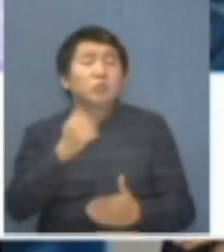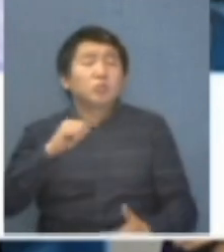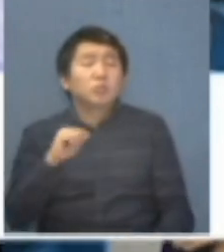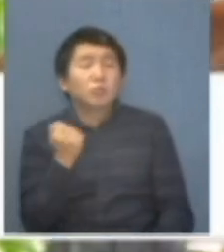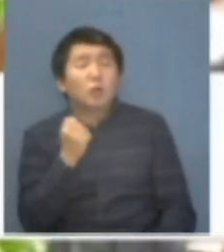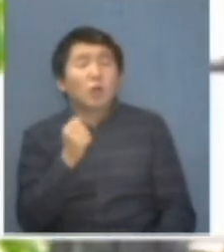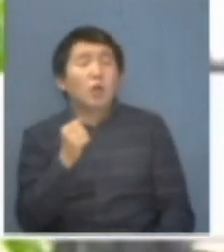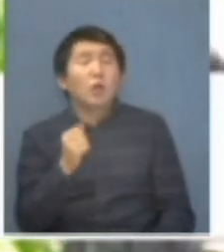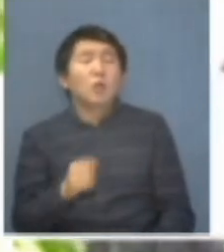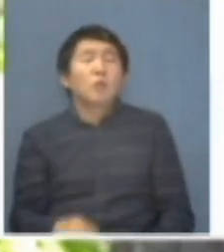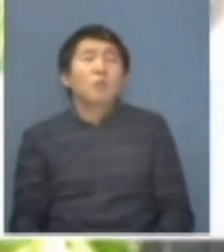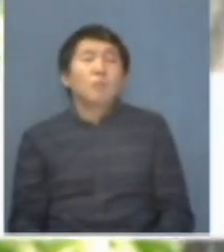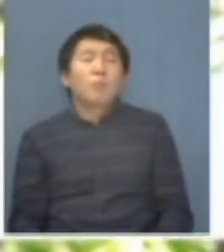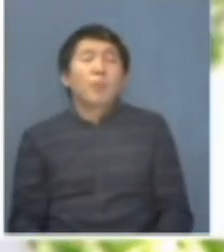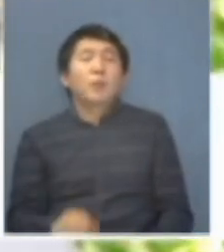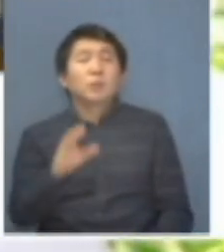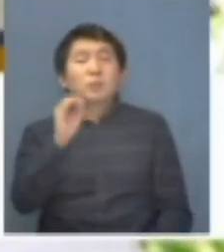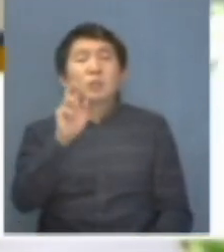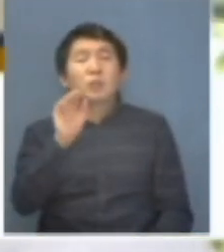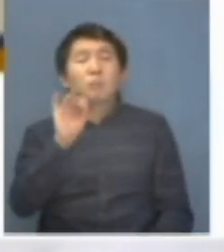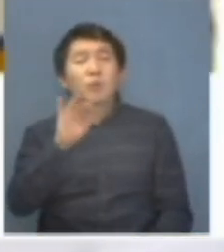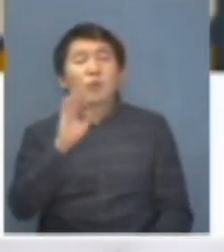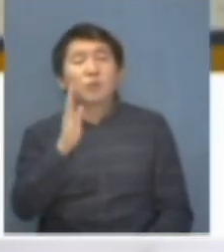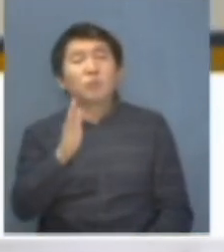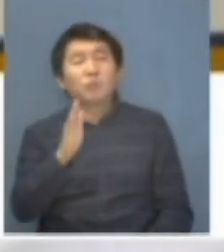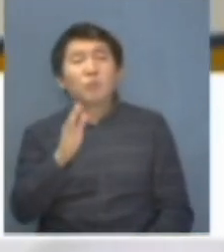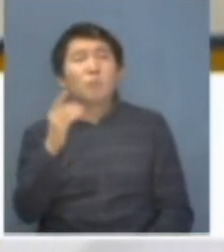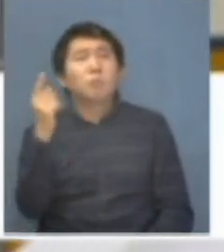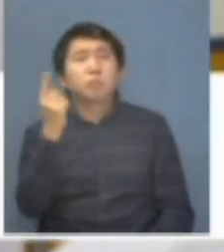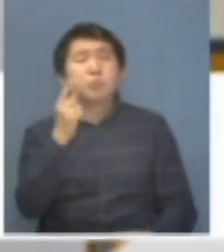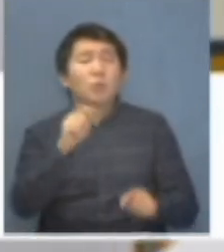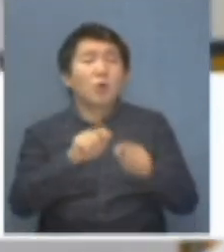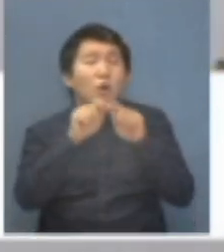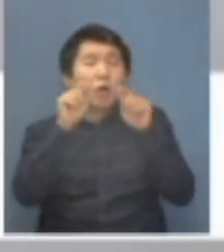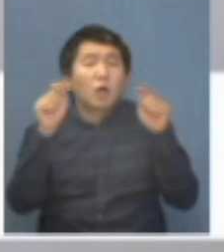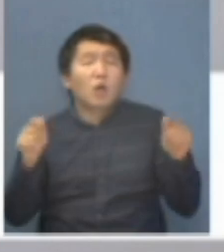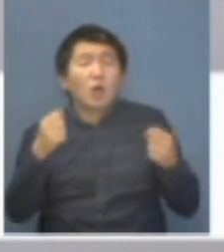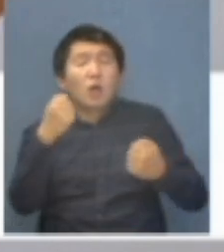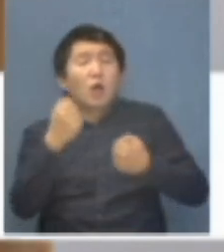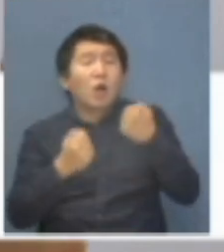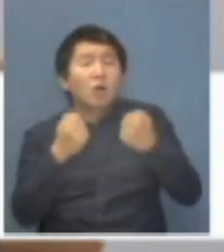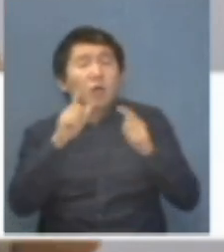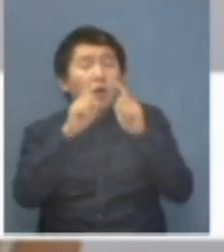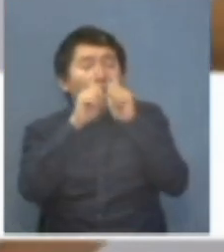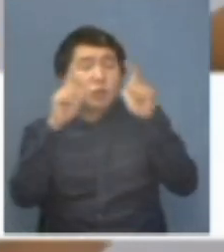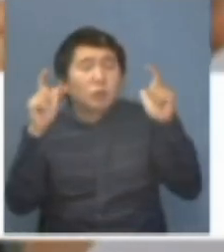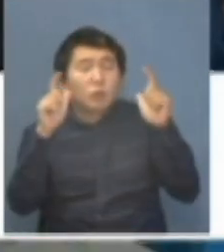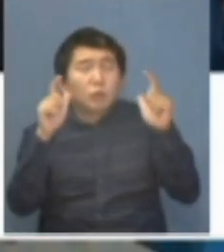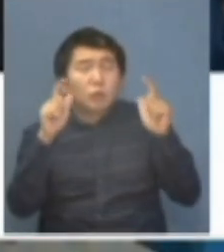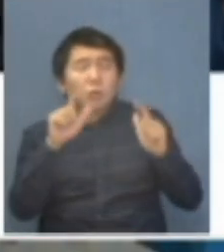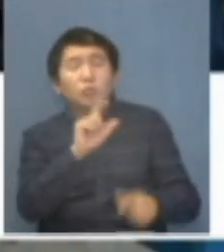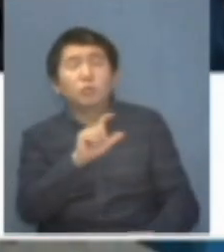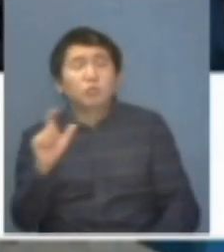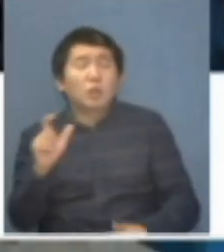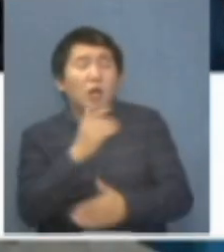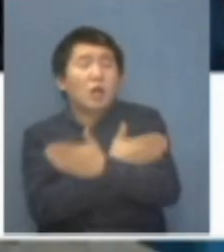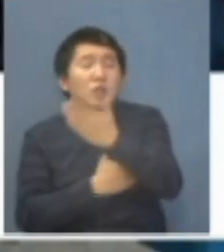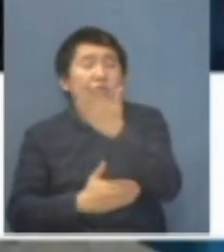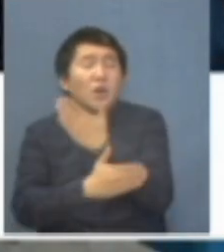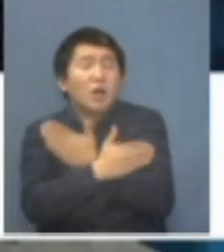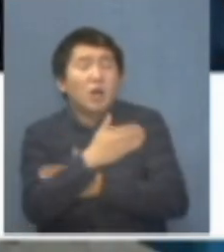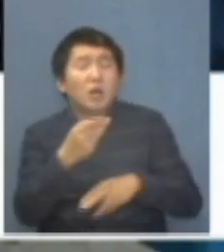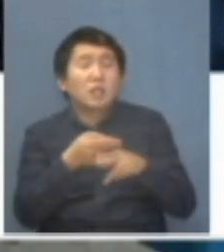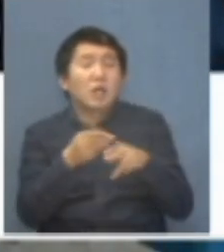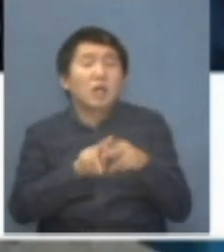году Салимхан Сабитов разработал проект «Открыл первую в Казахстане автошколу для людей с инвалидностью». Активист уверен, что благодаря таким